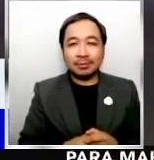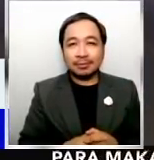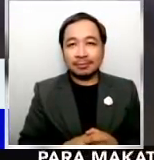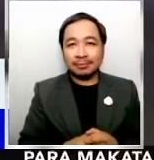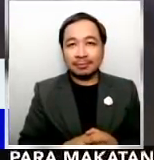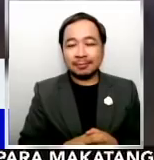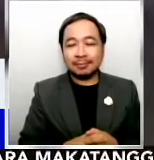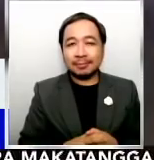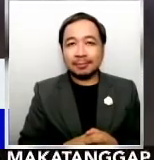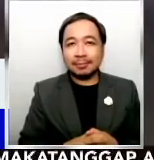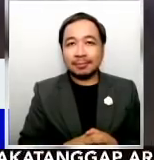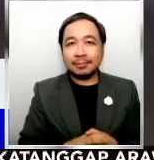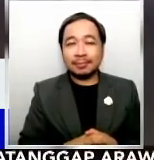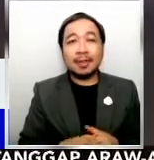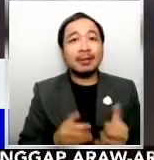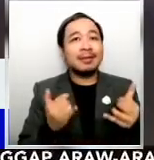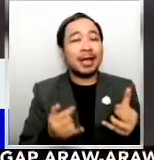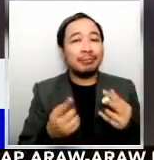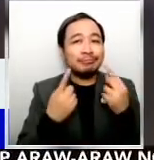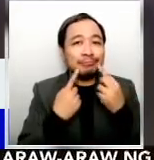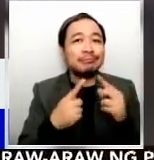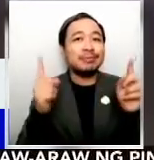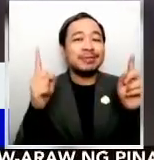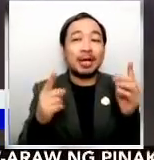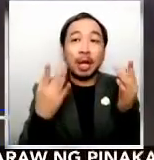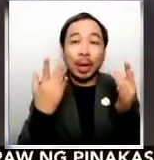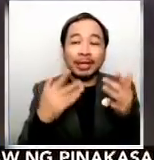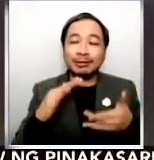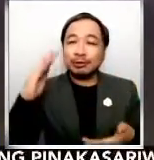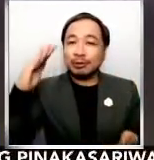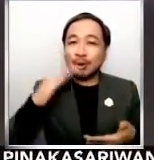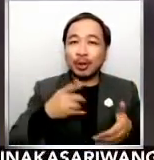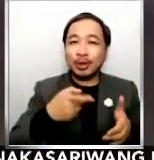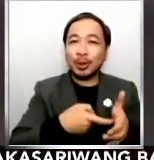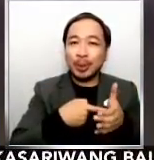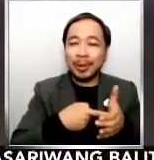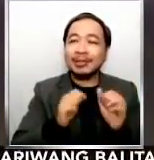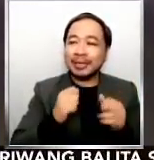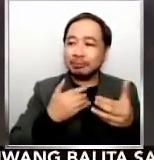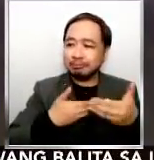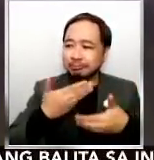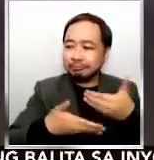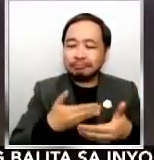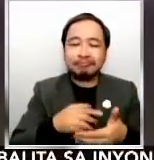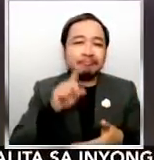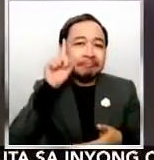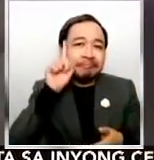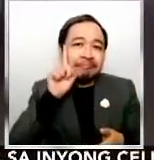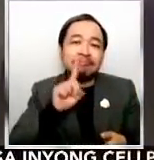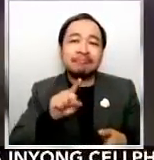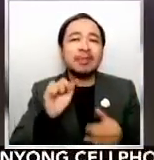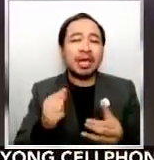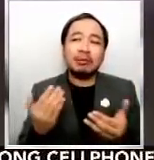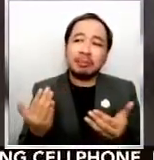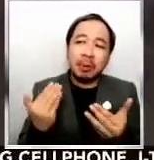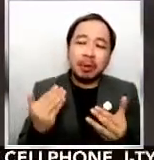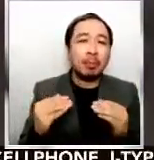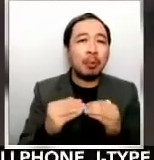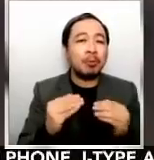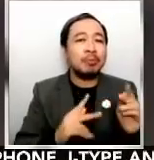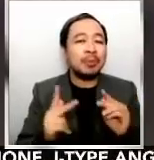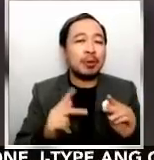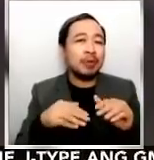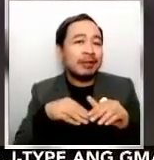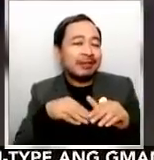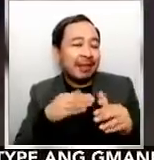Good news, Mel. Dahil nawasan na nga ang mga requirements para mas mapadali raw ang proseso at mas maparami pa ang mga pupunta dito sa isa sa